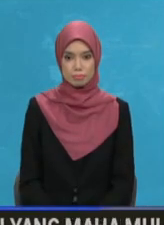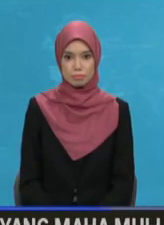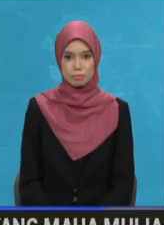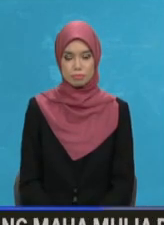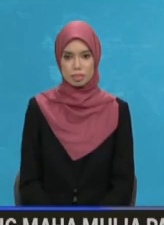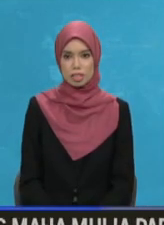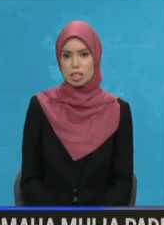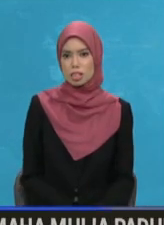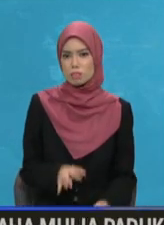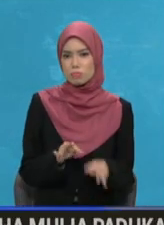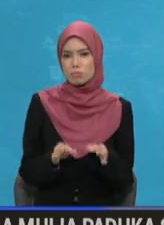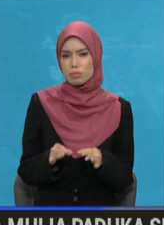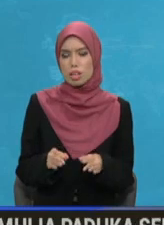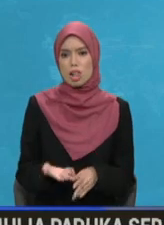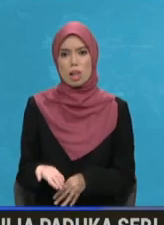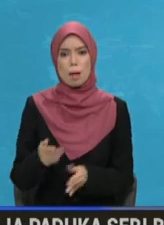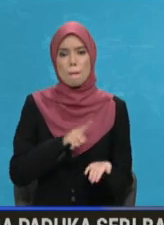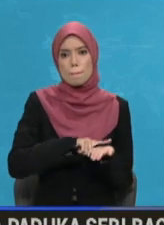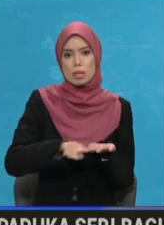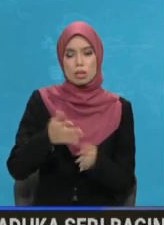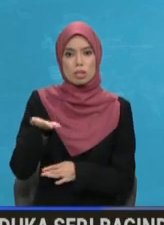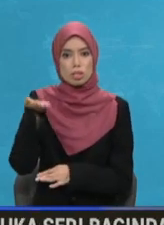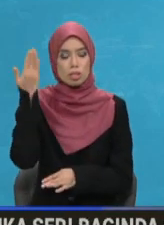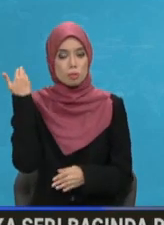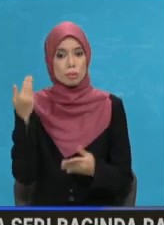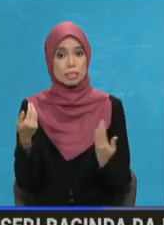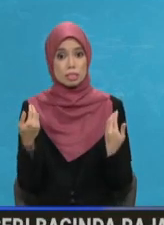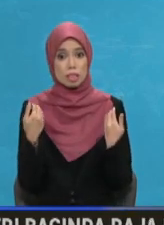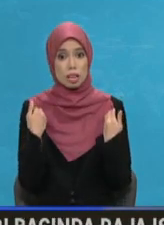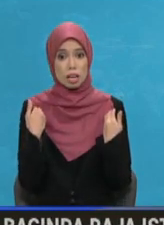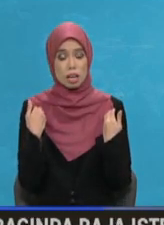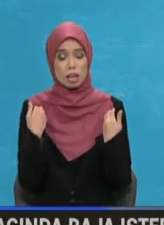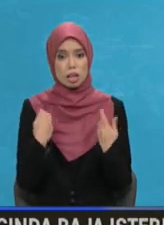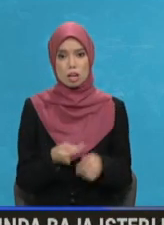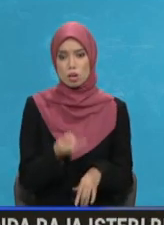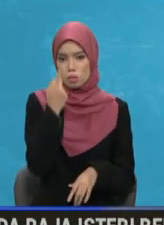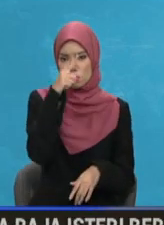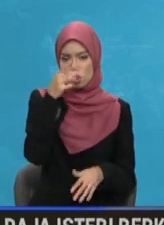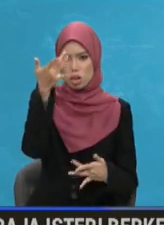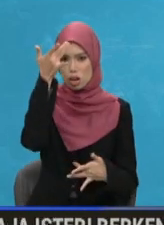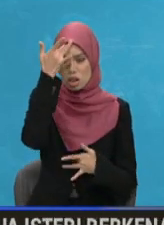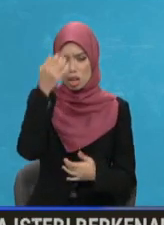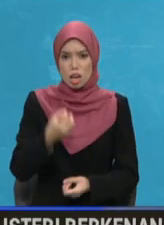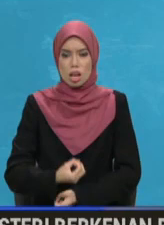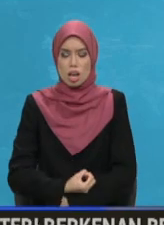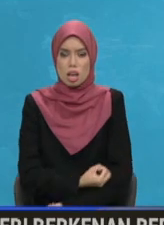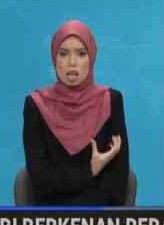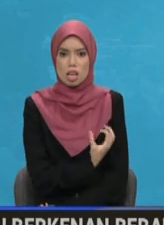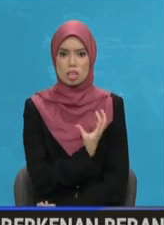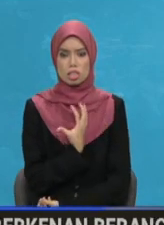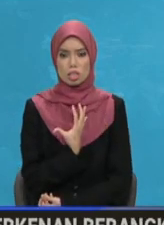jika Minggu lepas kami membawakan laporan khas mengenai kadar pesakit Cancer yang begitu membimbingkan